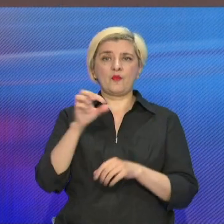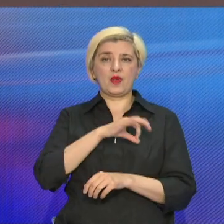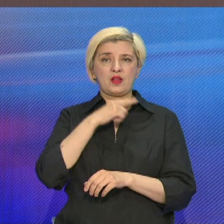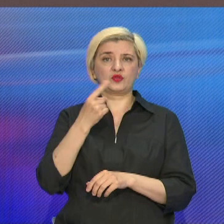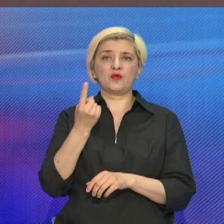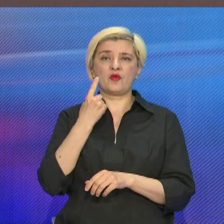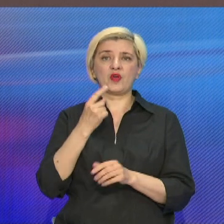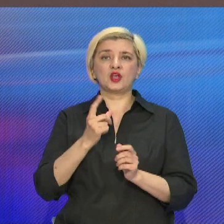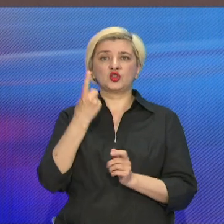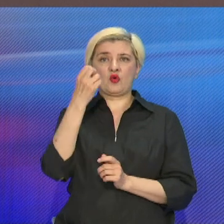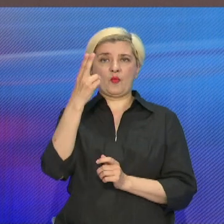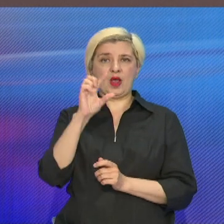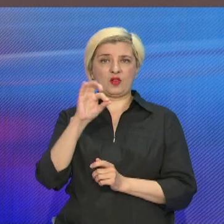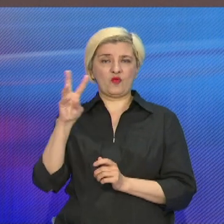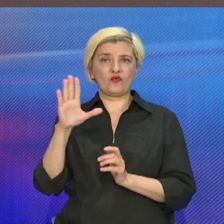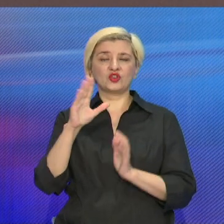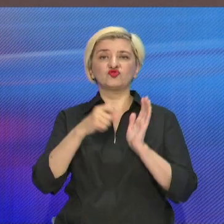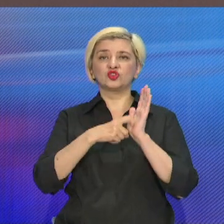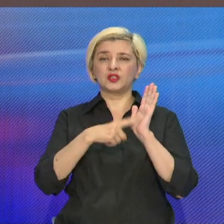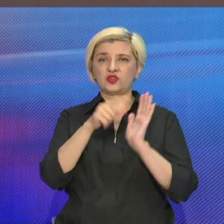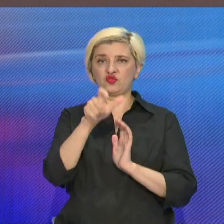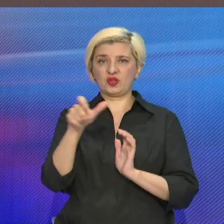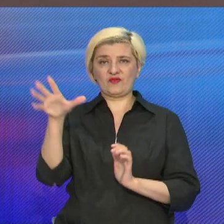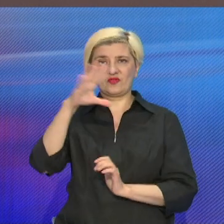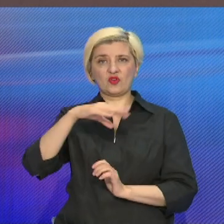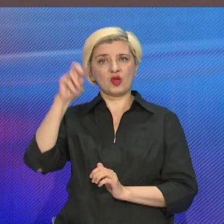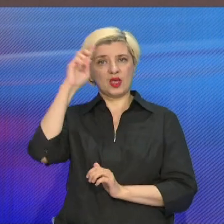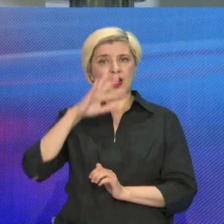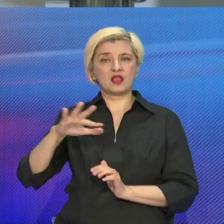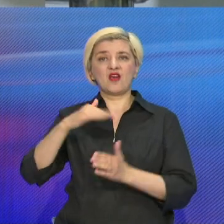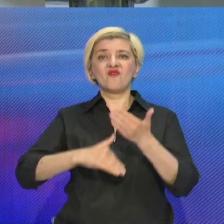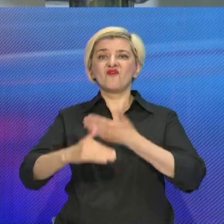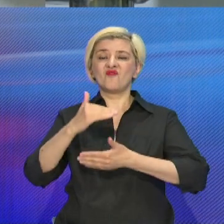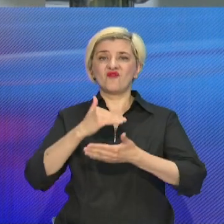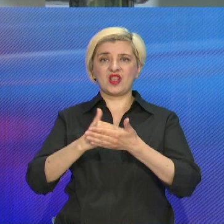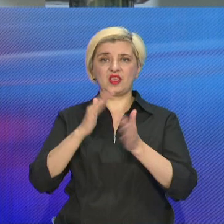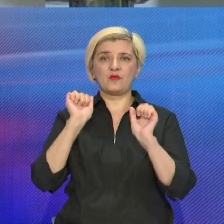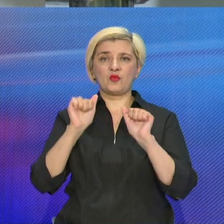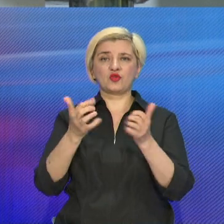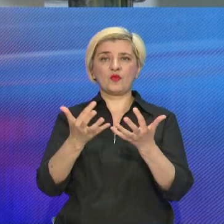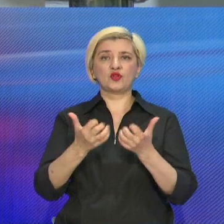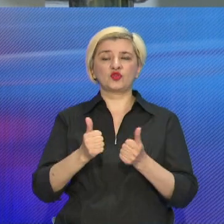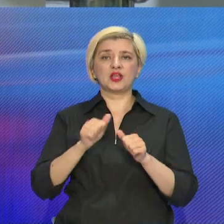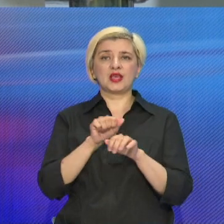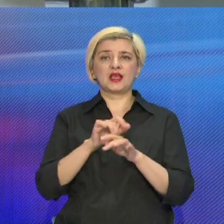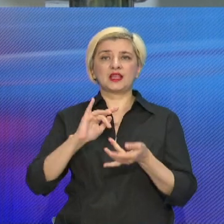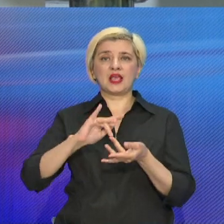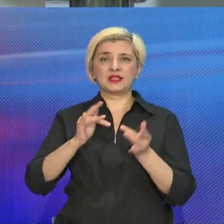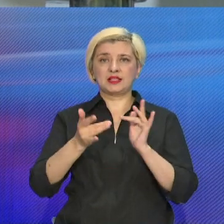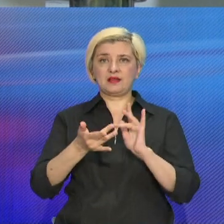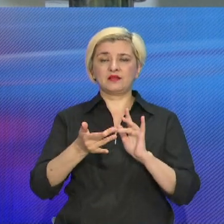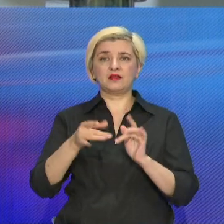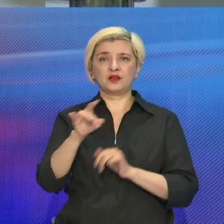тест 16 абитуриентов из всей страны. Выники ЦТ можно отримать на сайте Республиканского института контролю ведов.